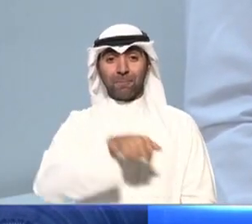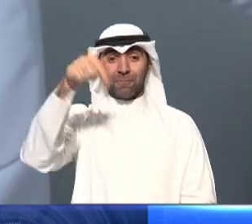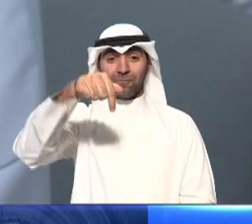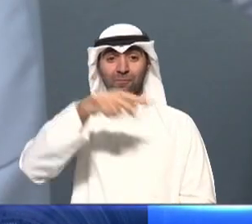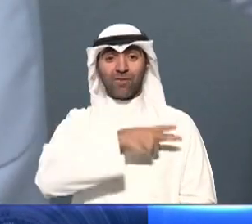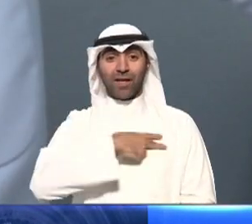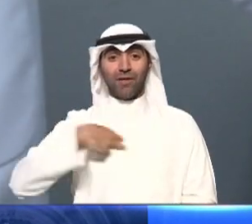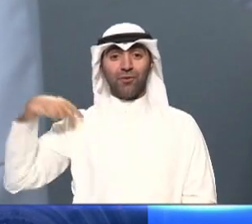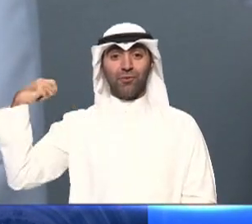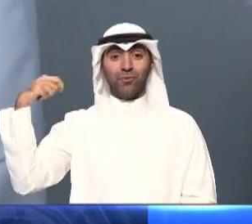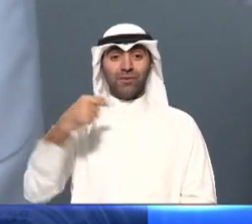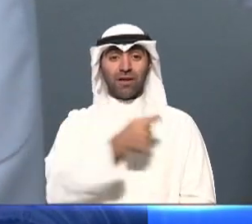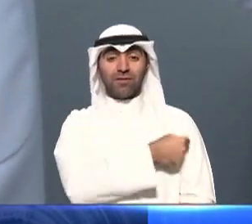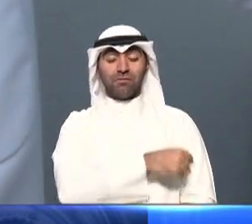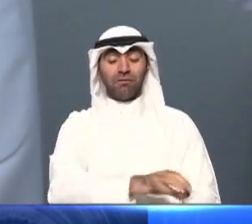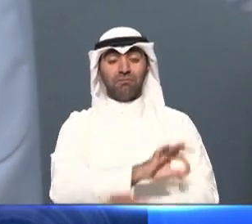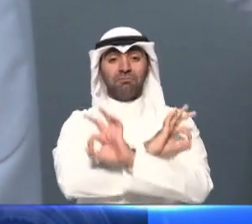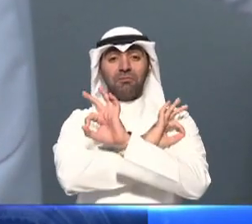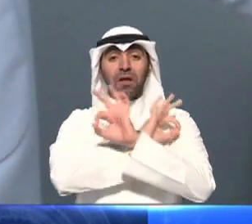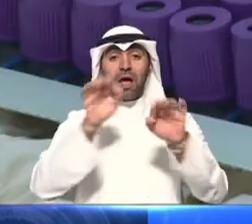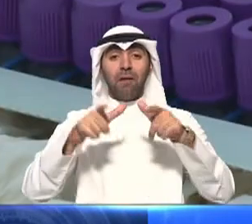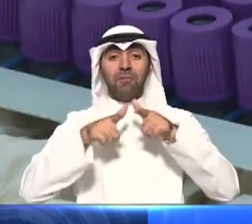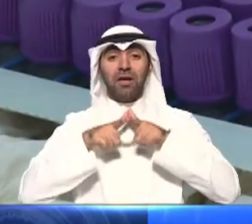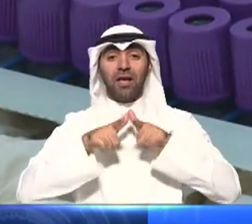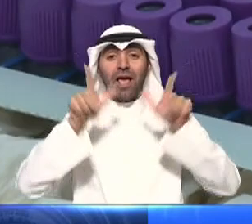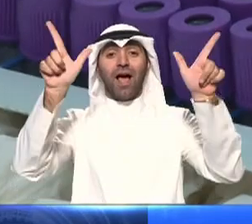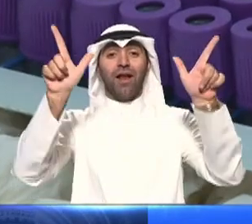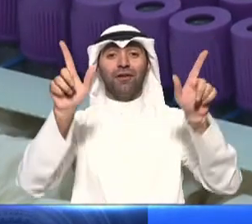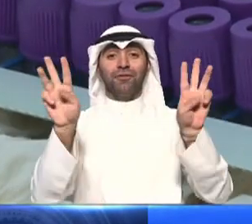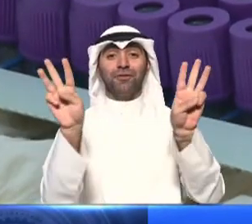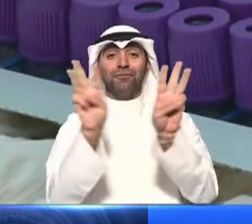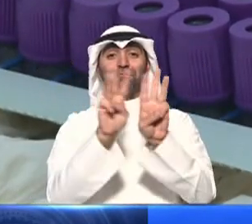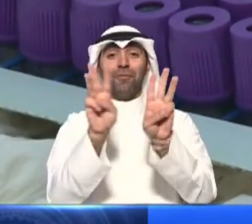الثدي والقولون، لحين أن تفعل بشكل